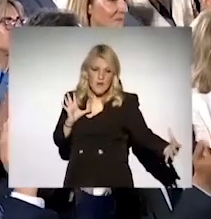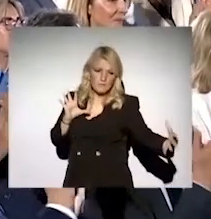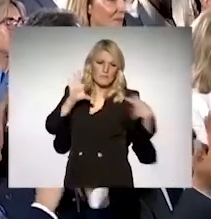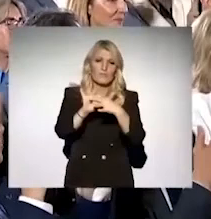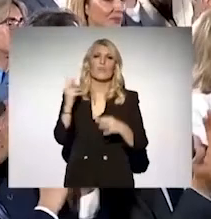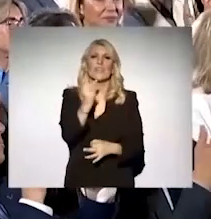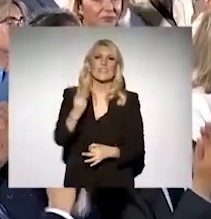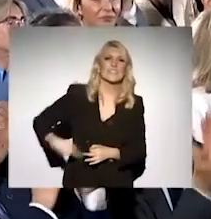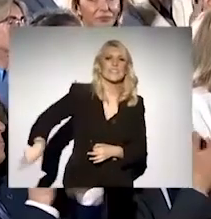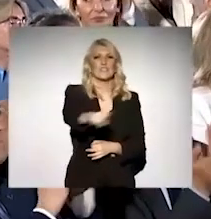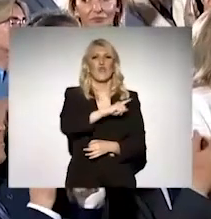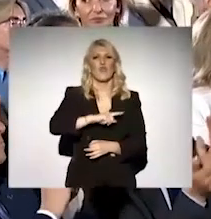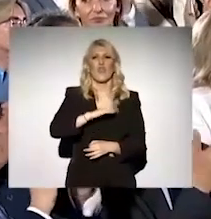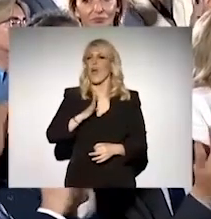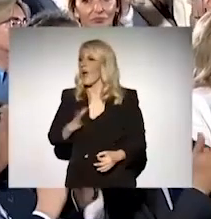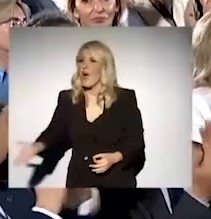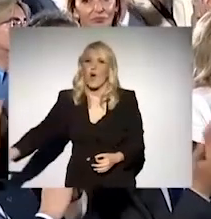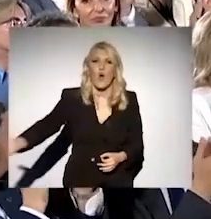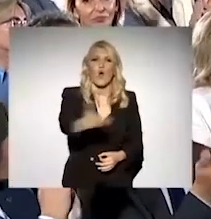6 μήνες από την ημέρα που ανέλαβε